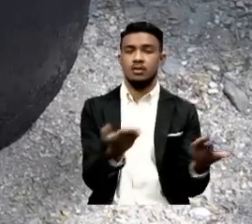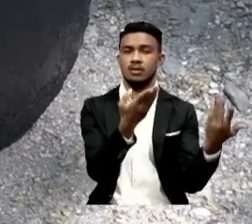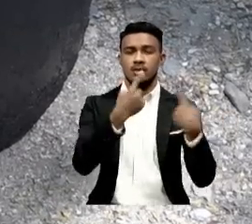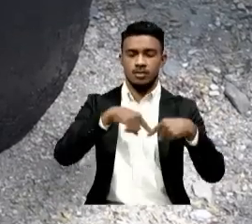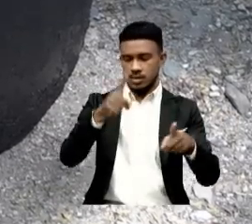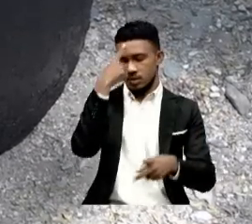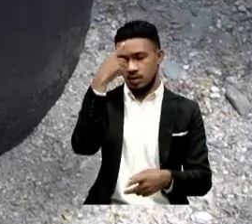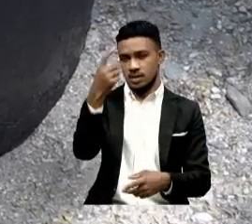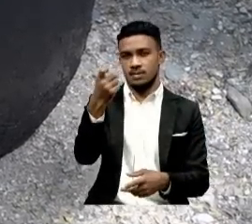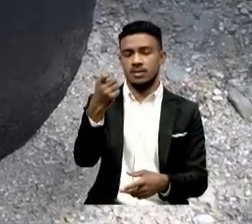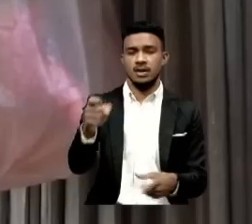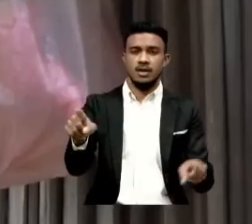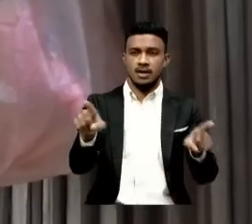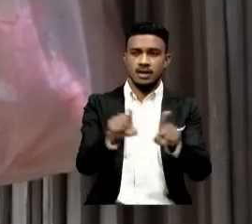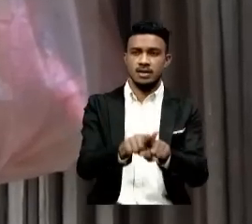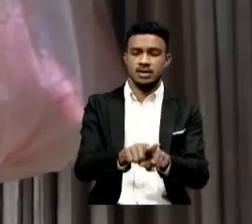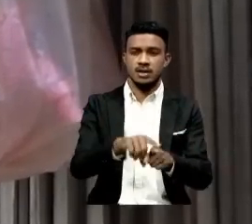tamba konsege iha